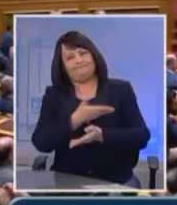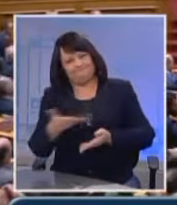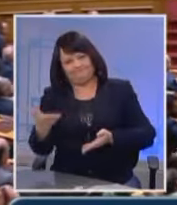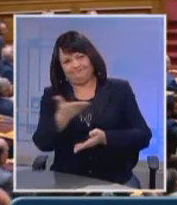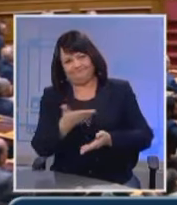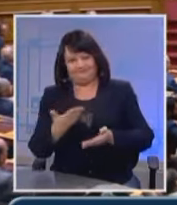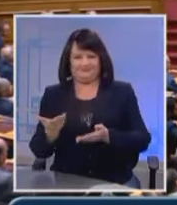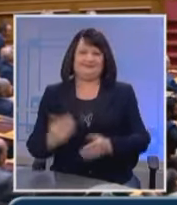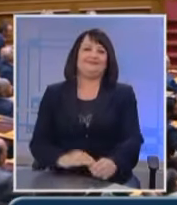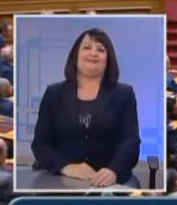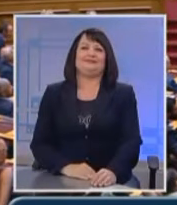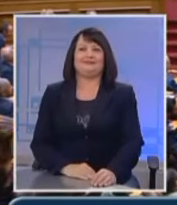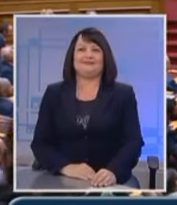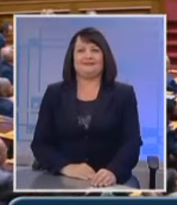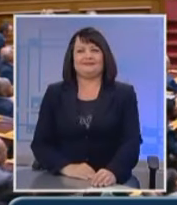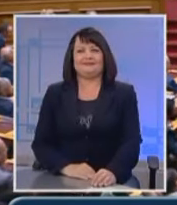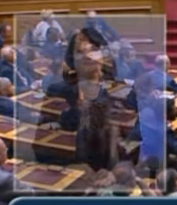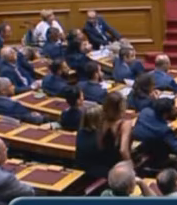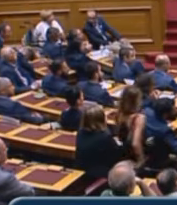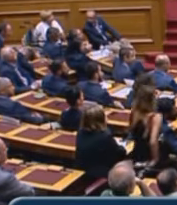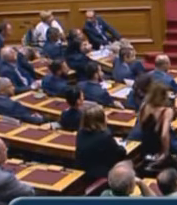τα αριστερά έδρανα.